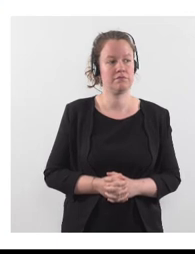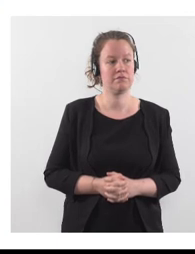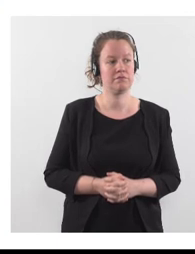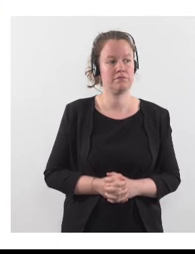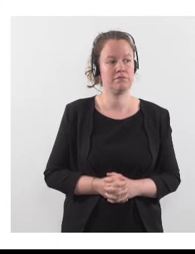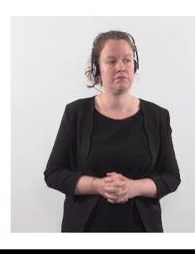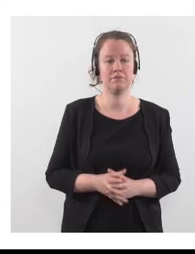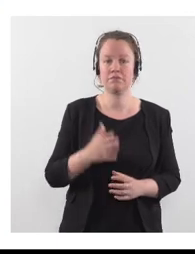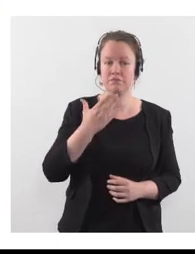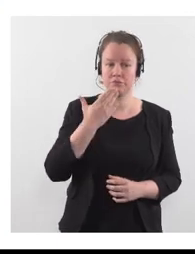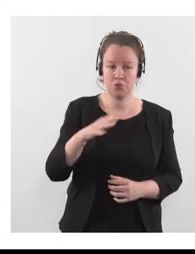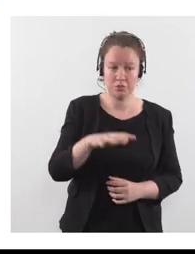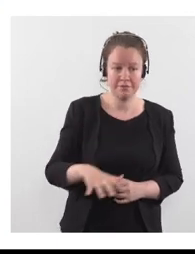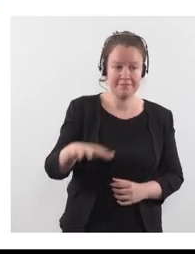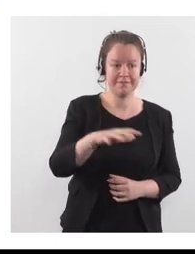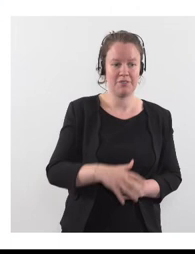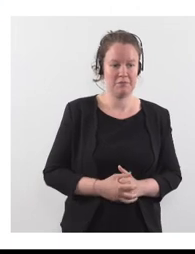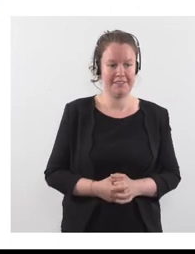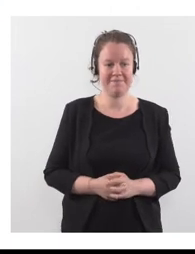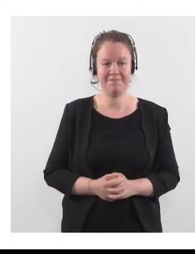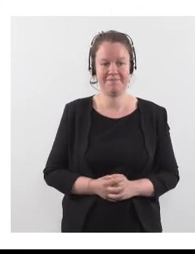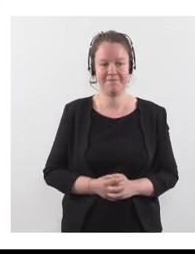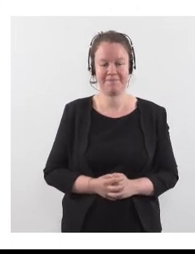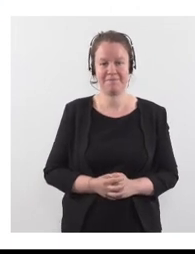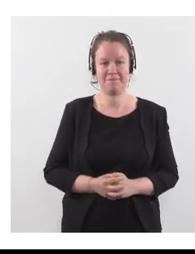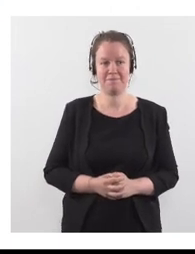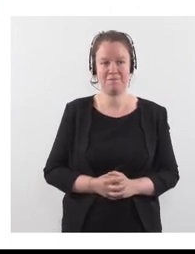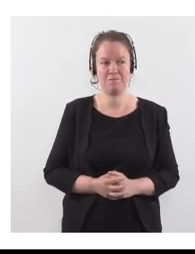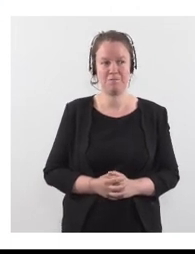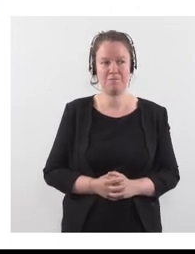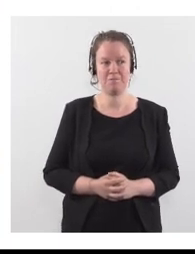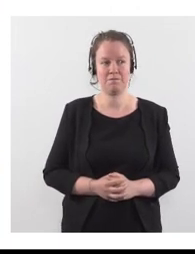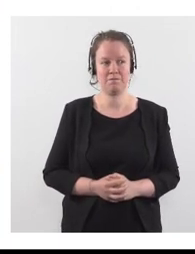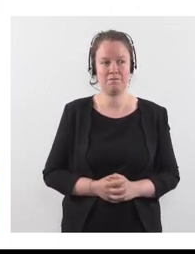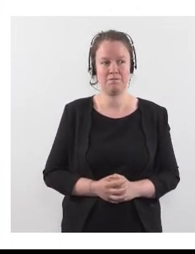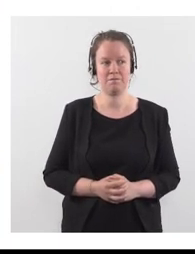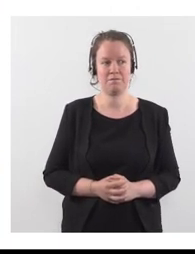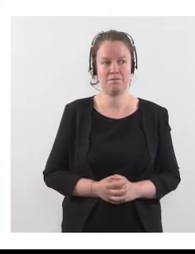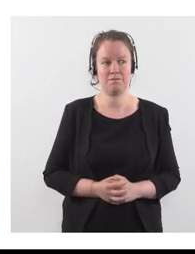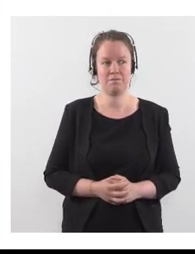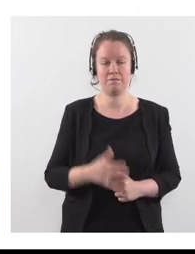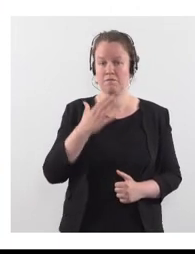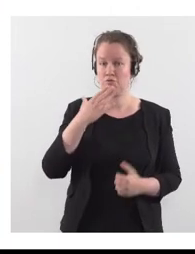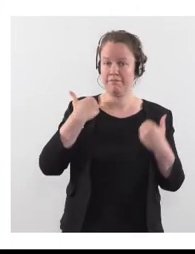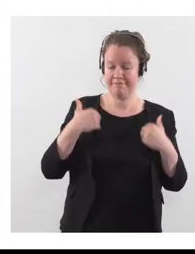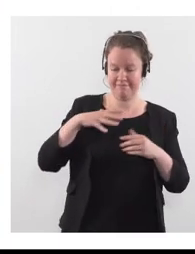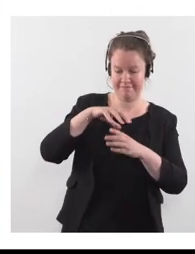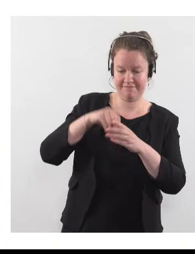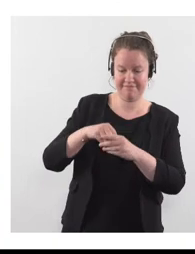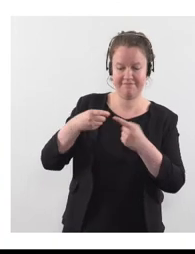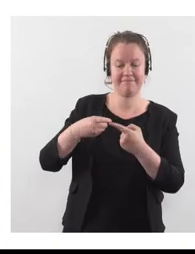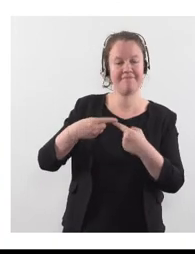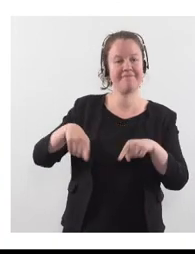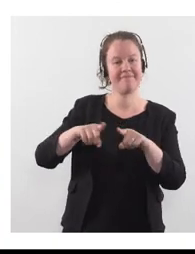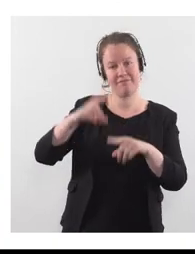Hello everybody. Bonjour à tous. Clara, de la Commission européenne, je travaille dans l'unité